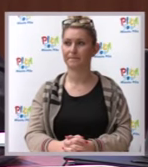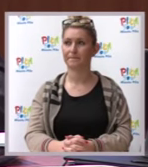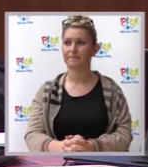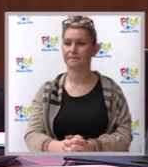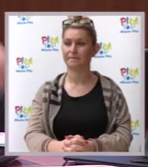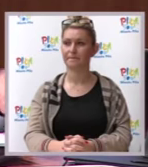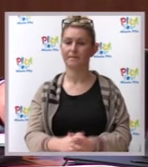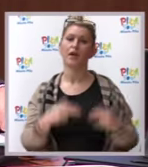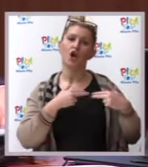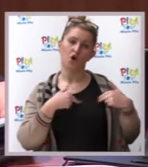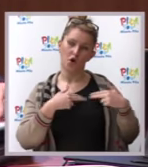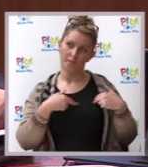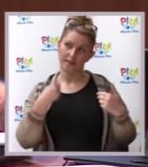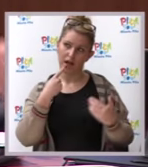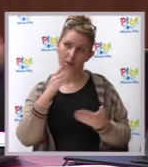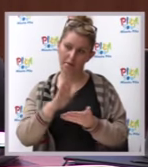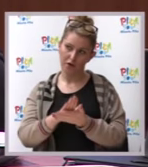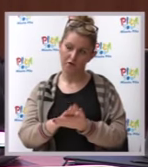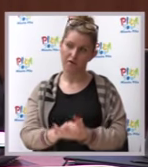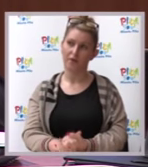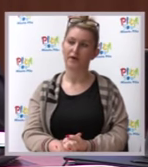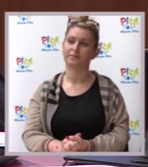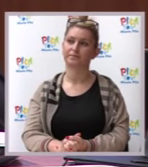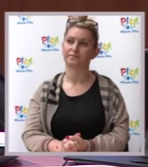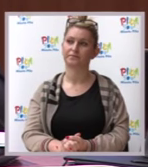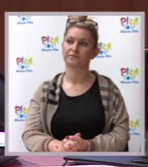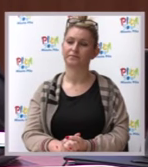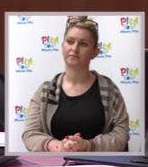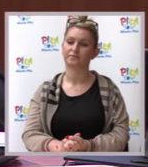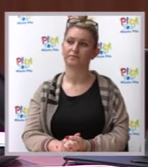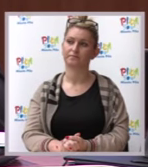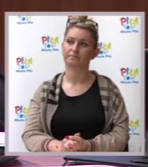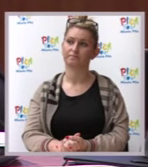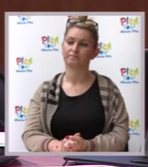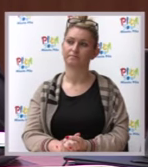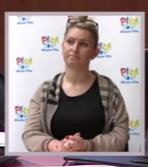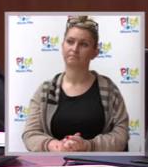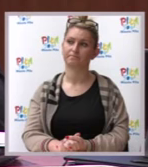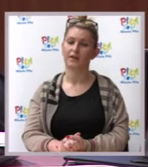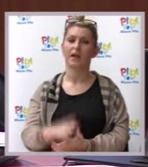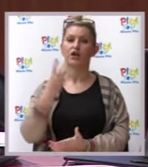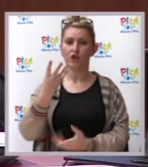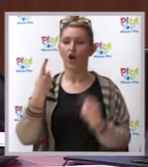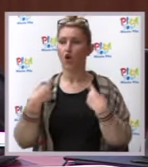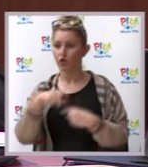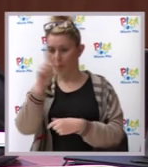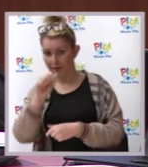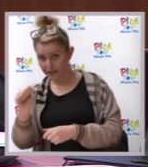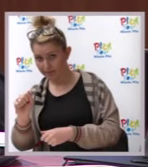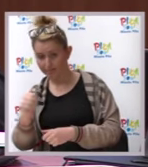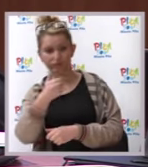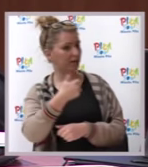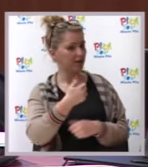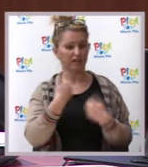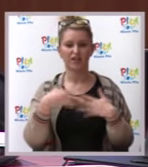Komisja, opiniując, co prawda niejednogłośnie, ten projekt 4 głosami za, pozytywnie zaopiniowała,